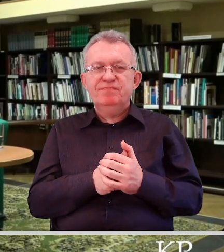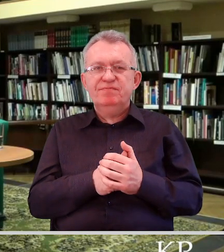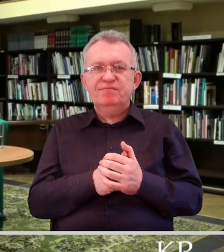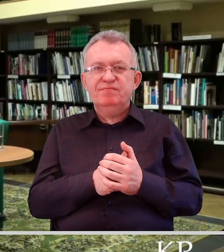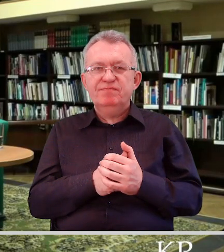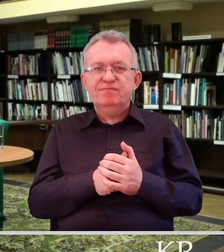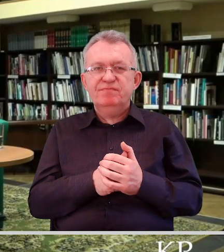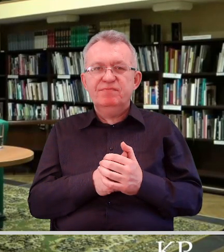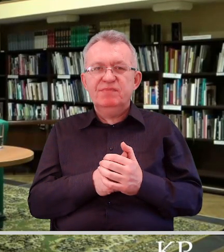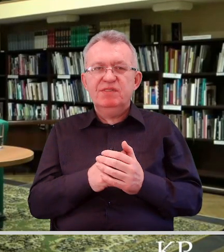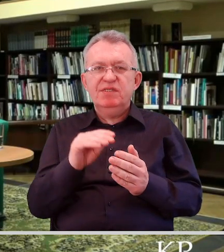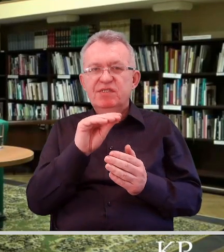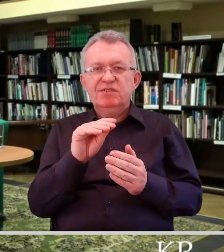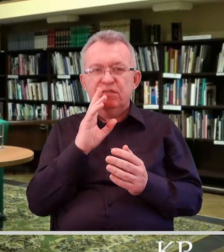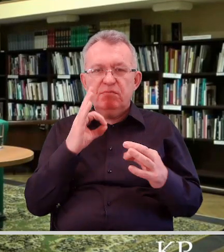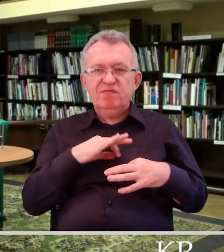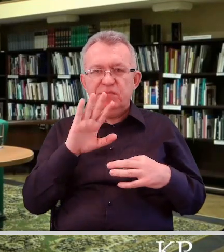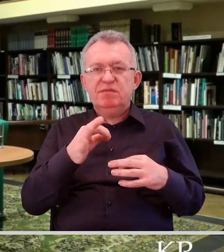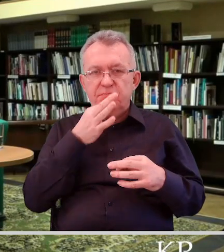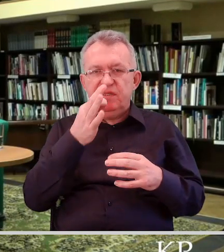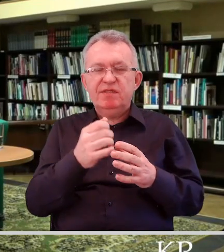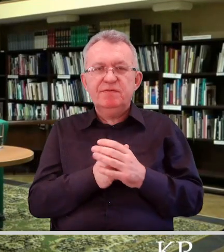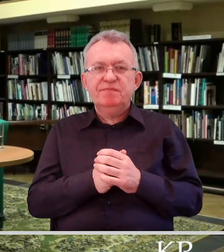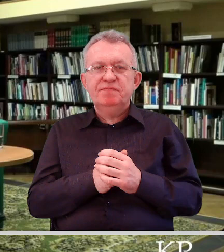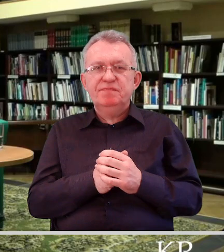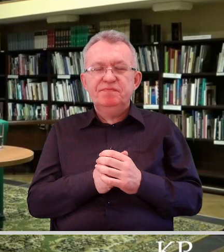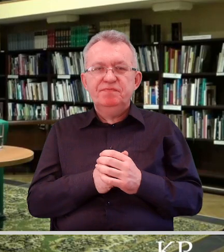No dobrze, czy jeszcze macie państwo?